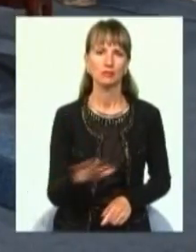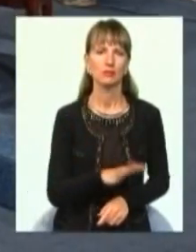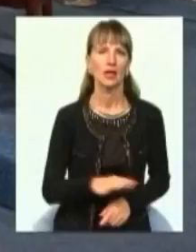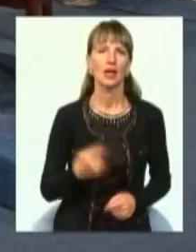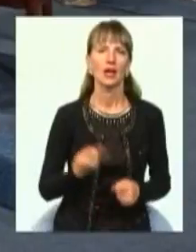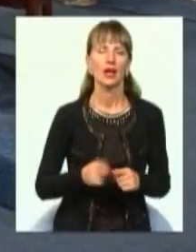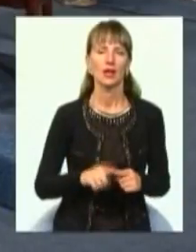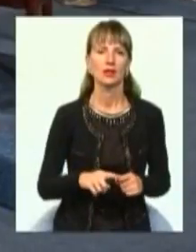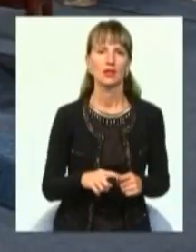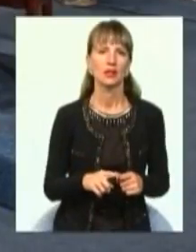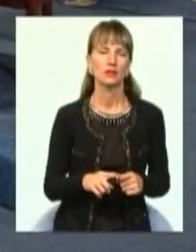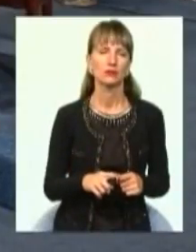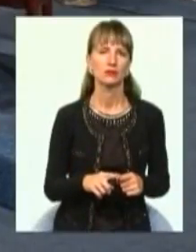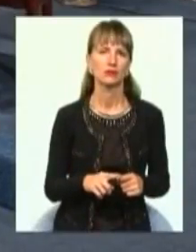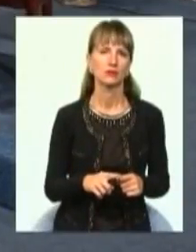Пішохідна зона – це...